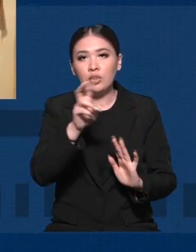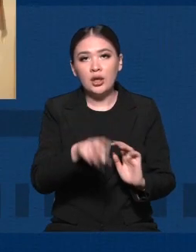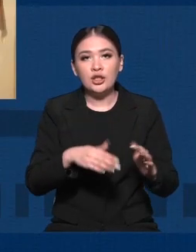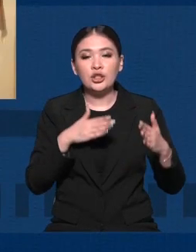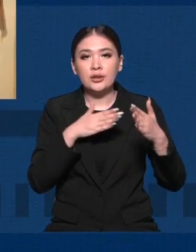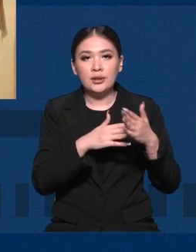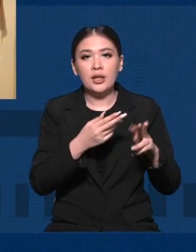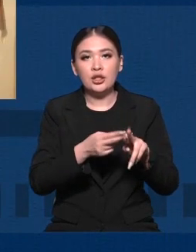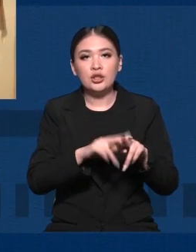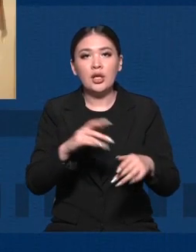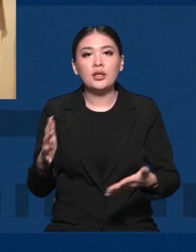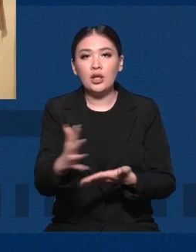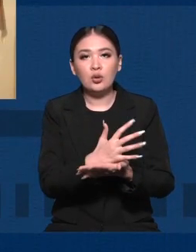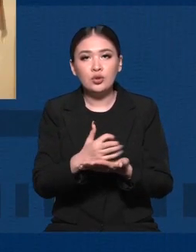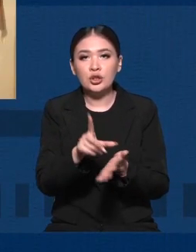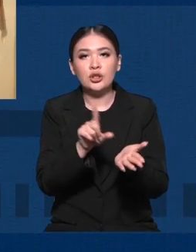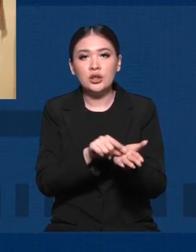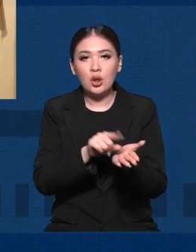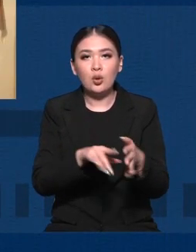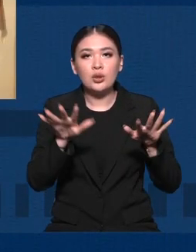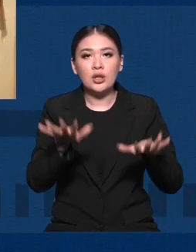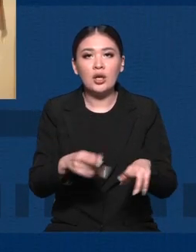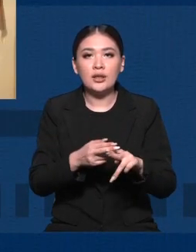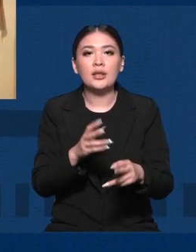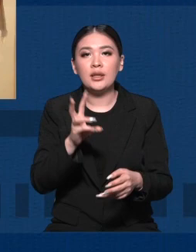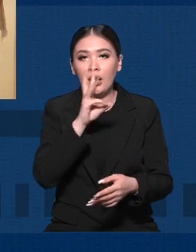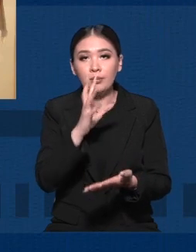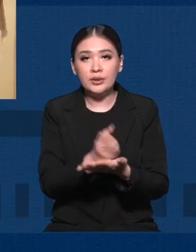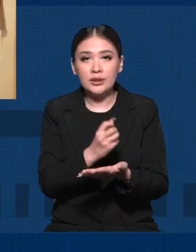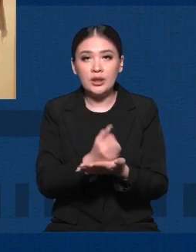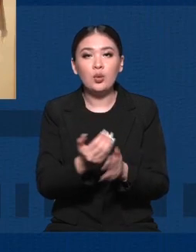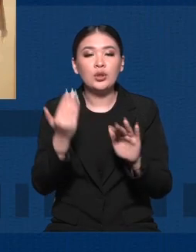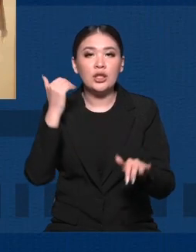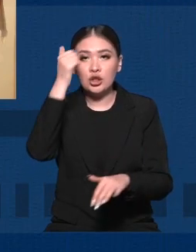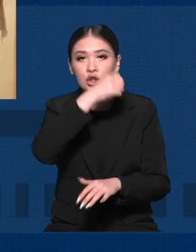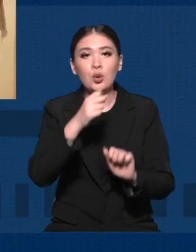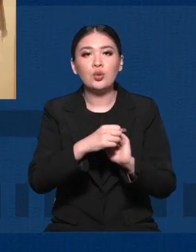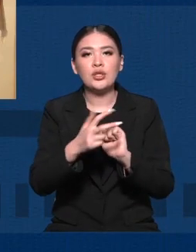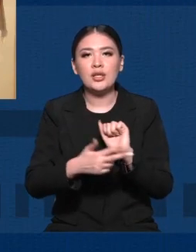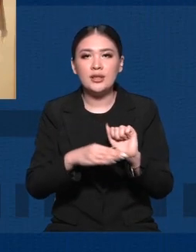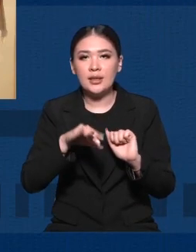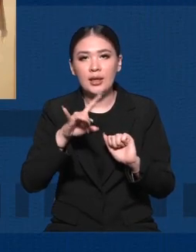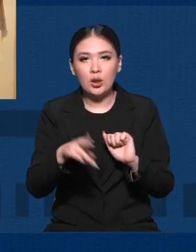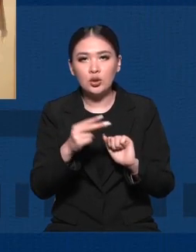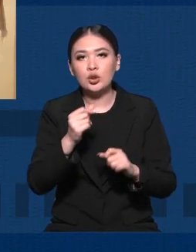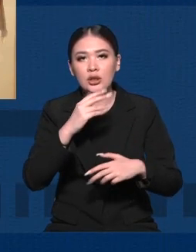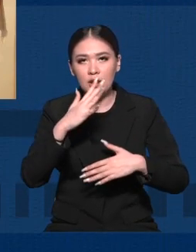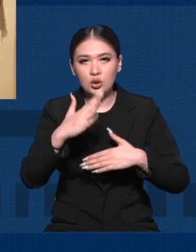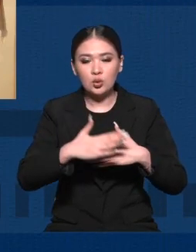жетті. Бірыңғай жинақтаушы зейнетақы қорының жиынтық табысы өткен жылы 18 триллион теңгеге жуықтаған.